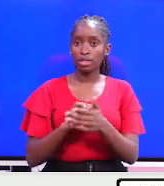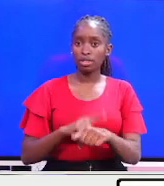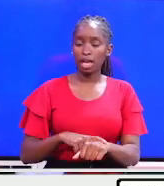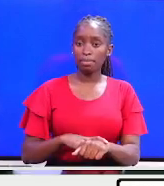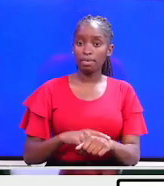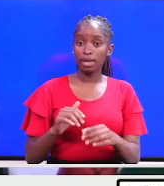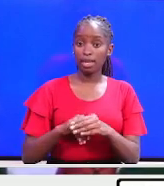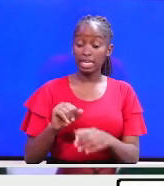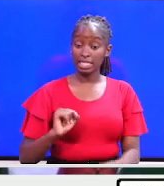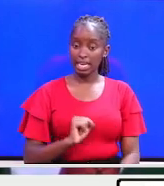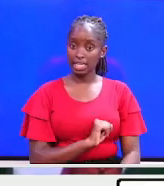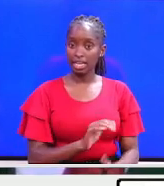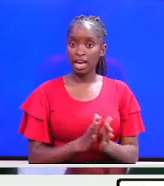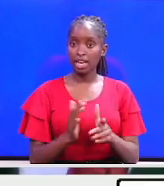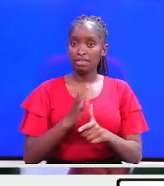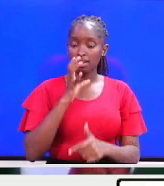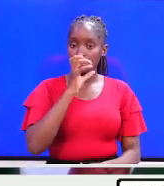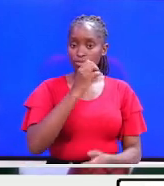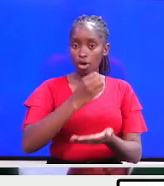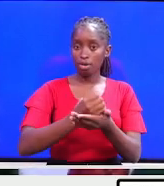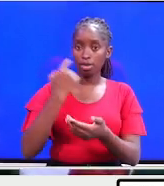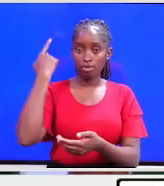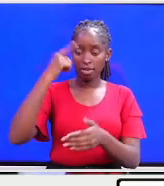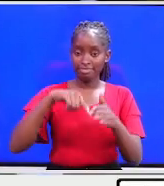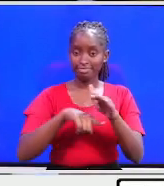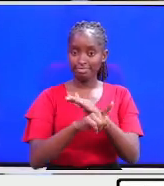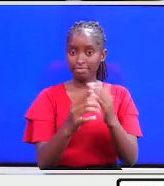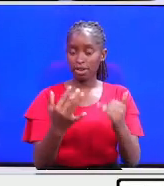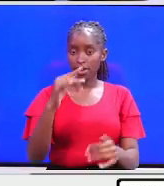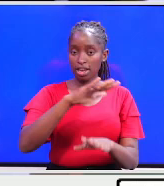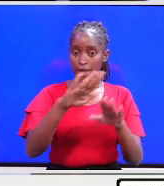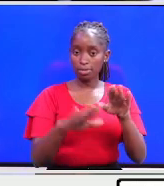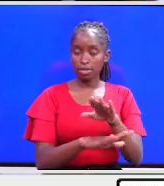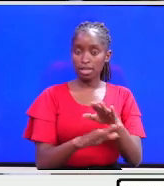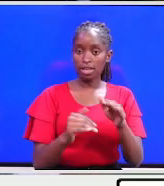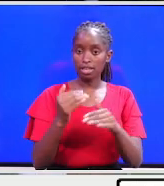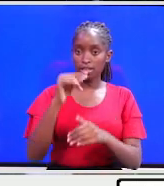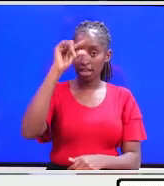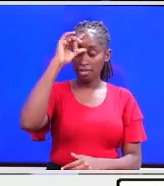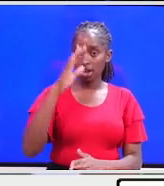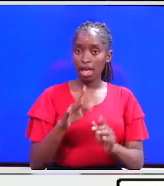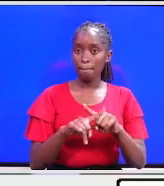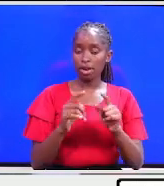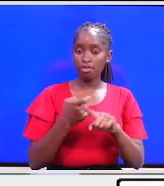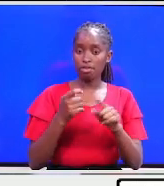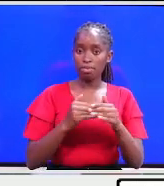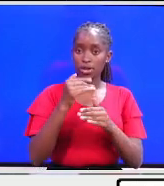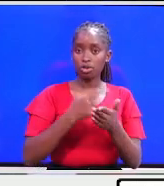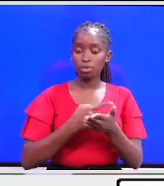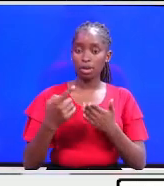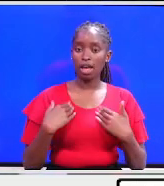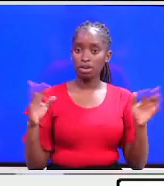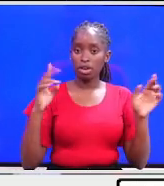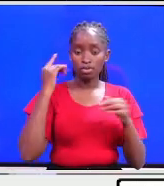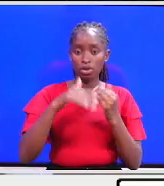Seneti na assumption of office of the incoming deputy governor. Lakini kutoka wiki ijayo wao wako tayari kutoa ushahidi. Kwa hivyo ikifika